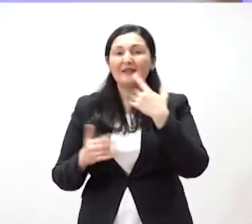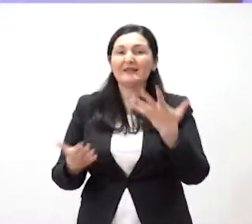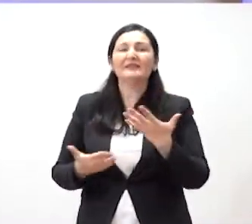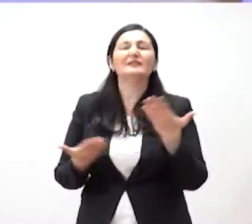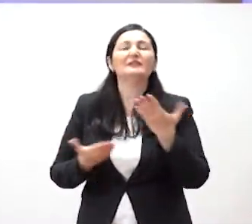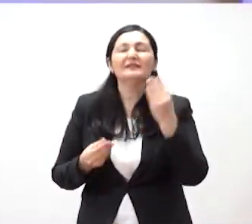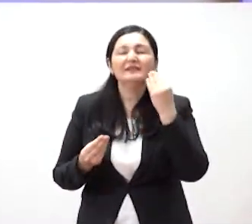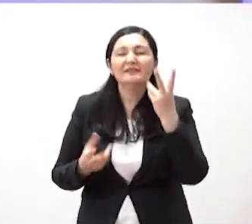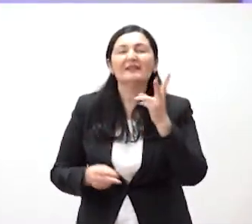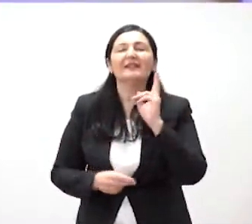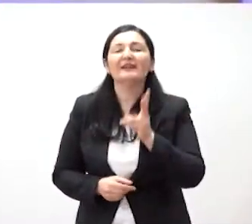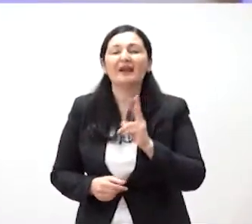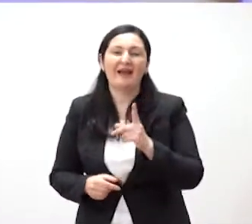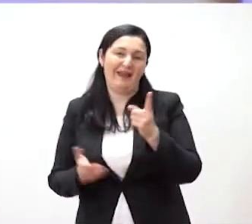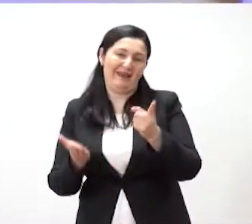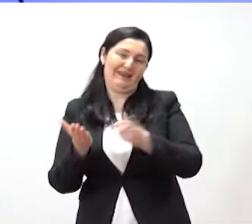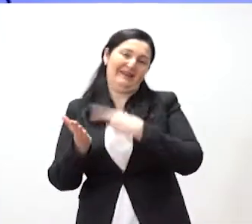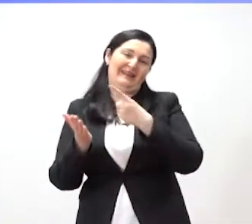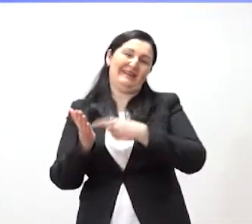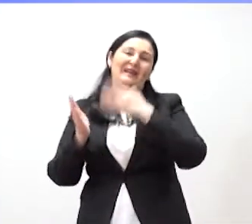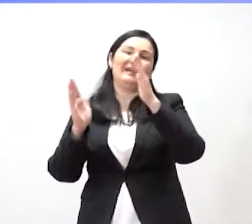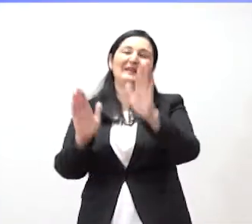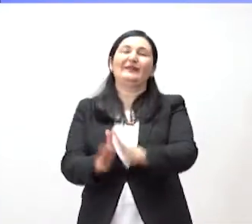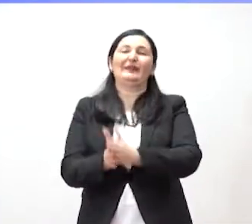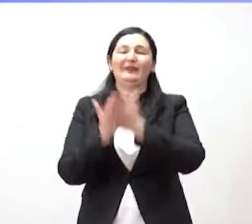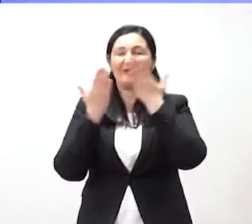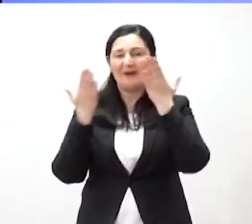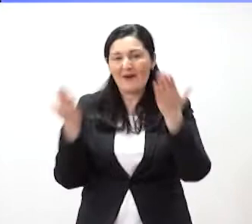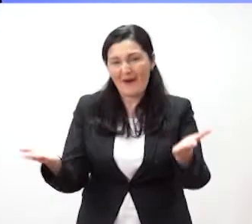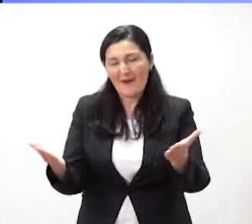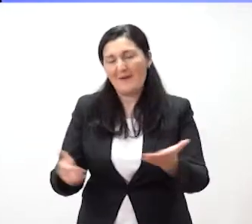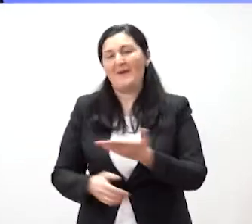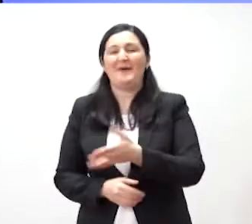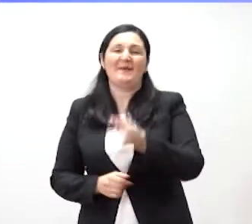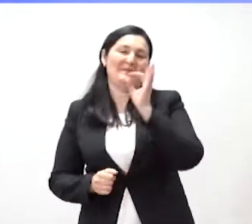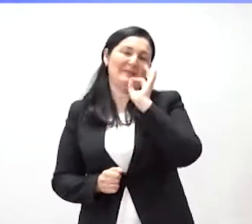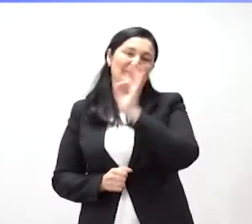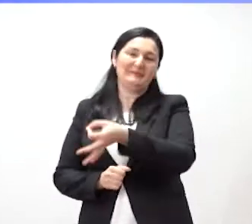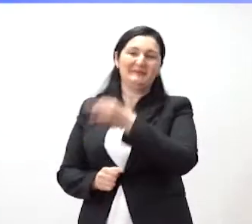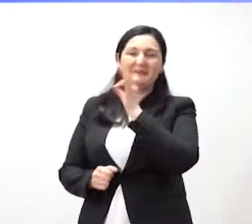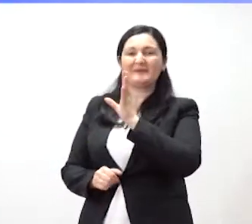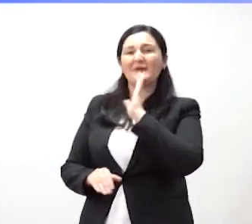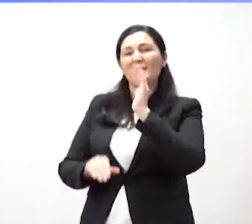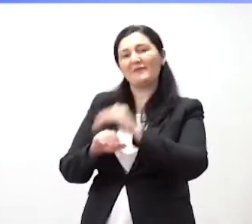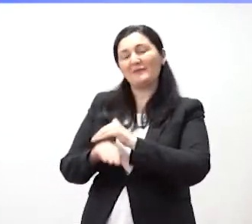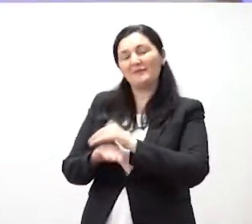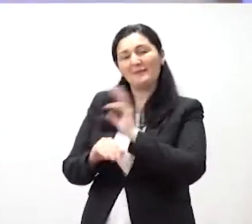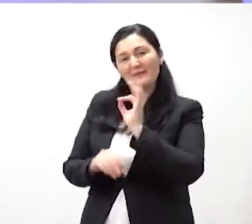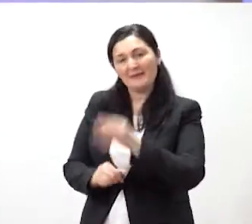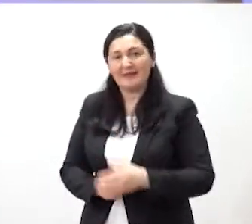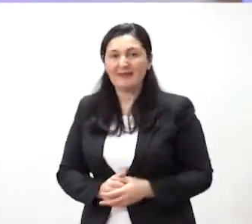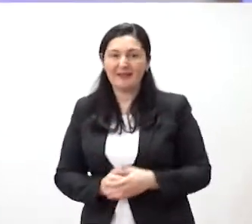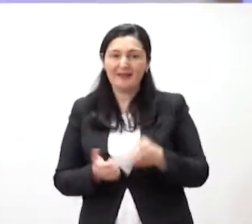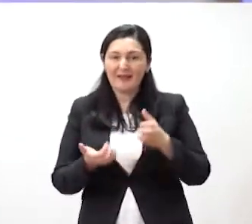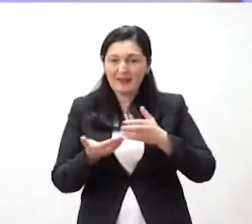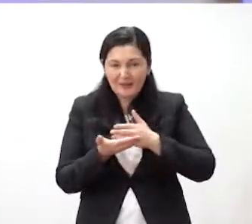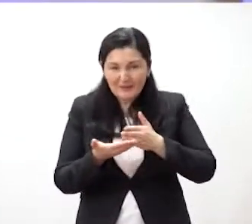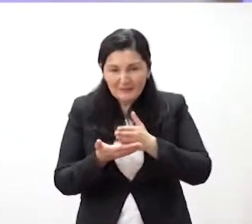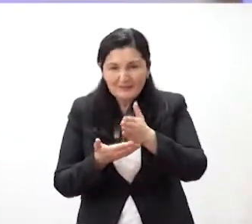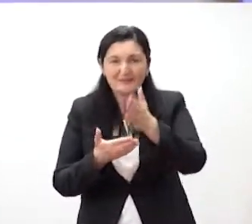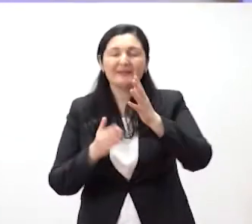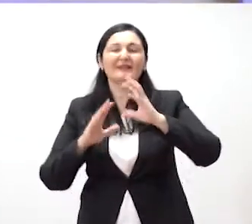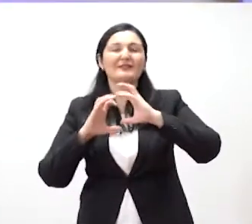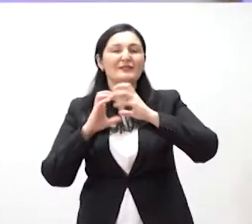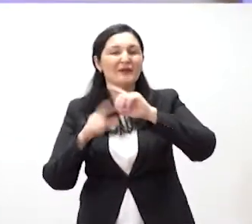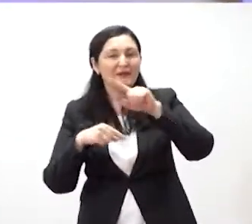Чист? Китоб. Офарин, офарин, Лолаҷон. Офарин. Лабай. Роҳнамо,